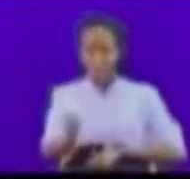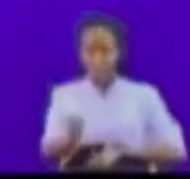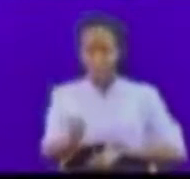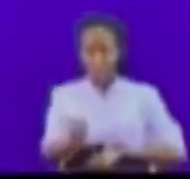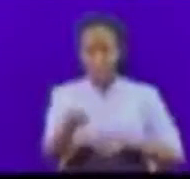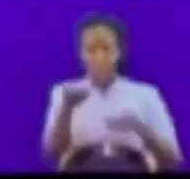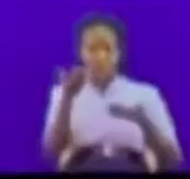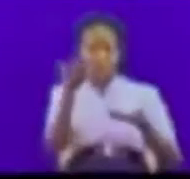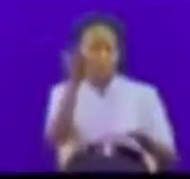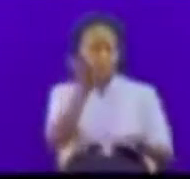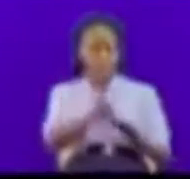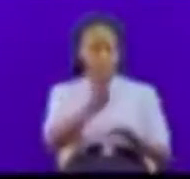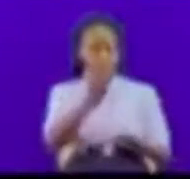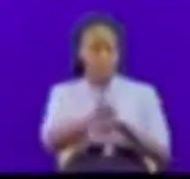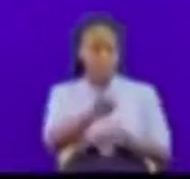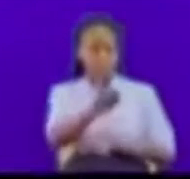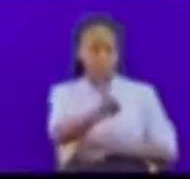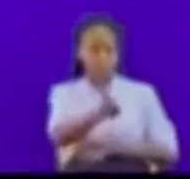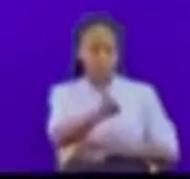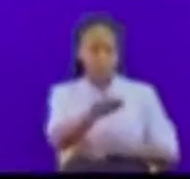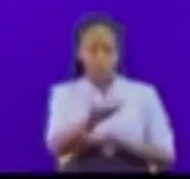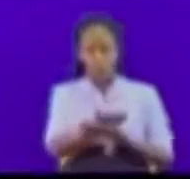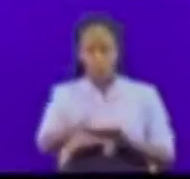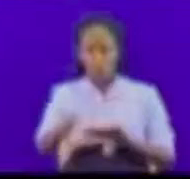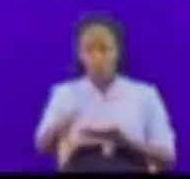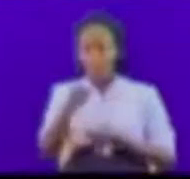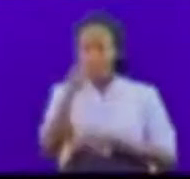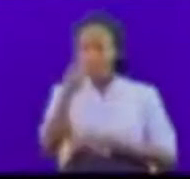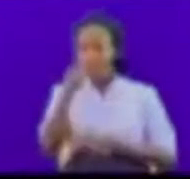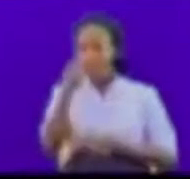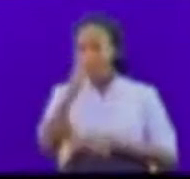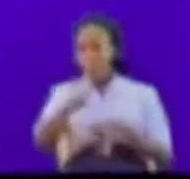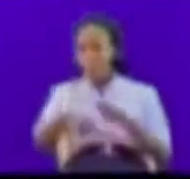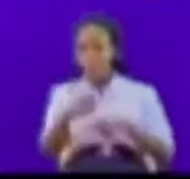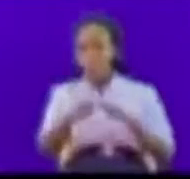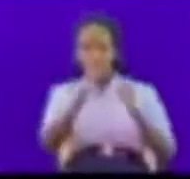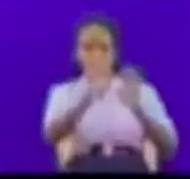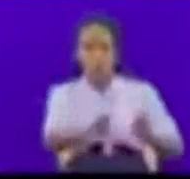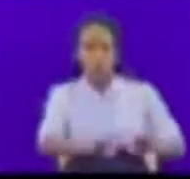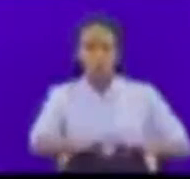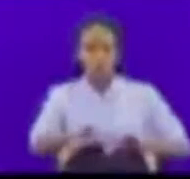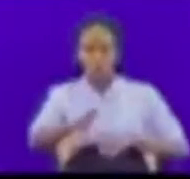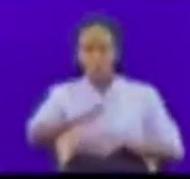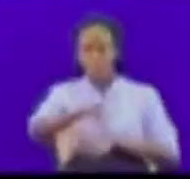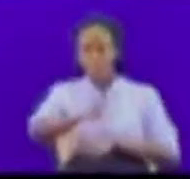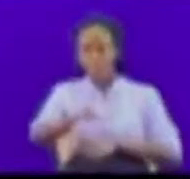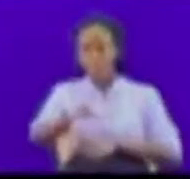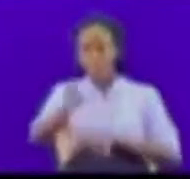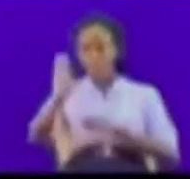Uthibitisho huu unamuondolea sifa Mheshimiwa Mpango kuendelea kuwa mbunge wa jimbo la Buhigwe.